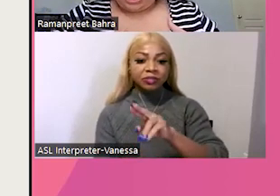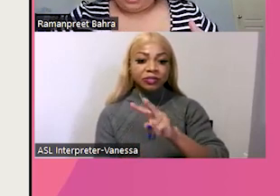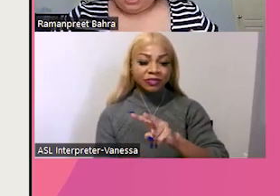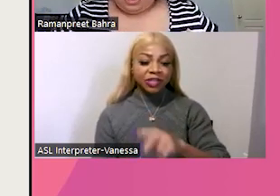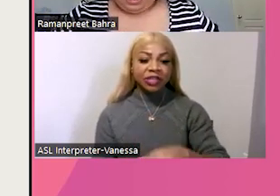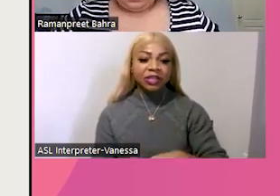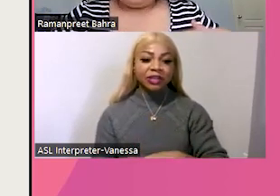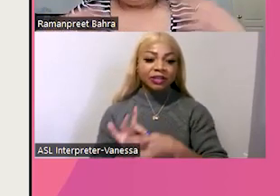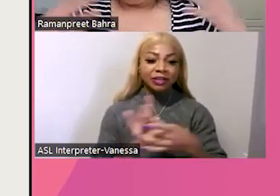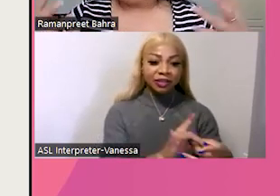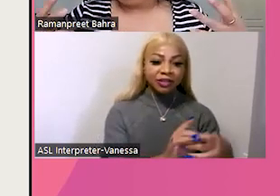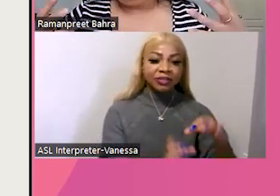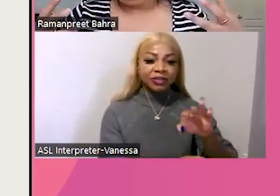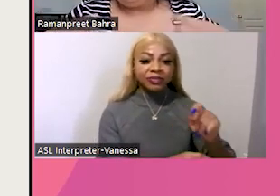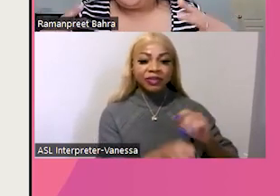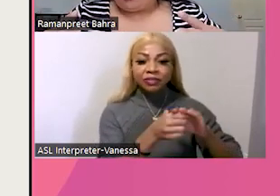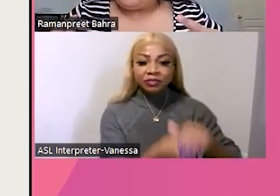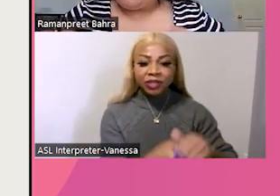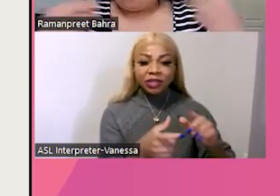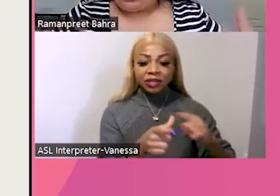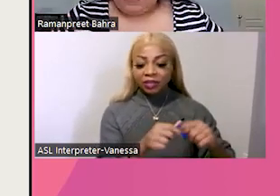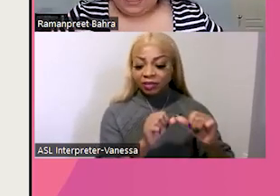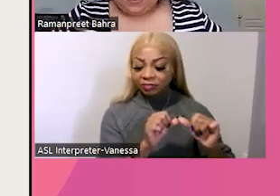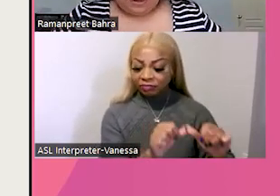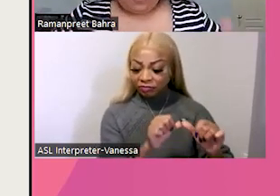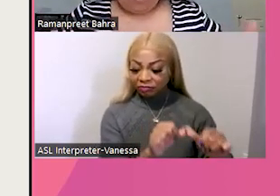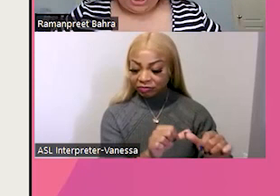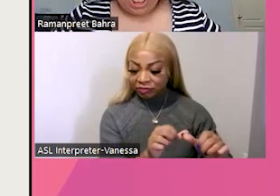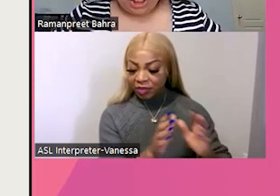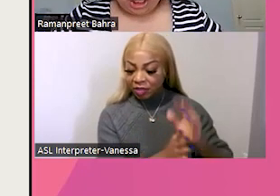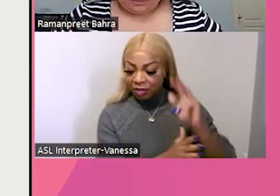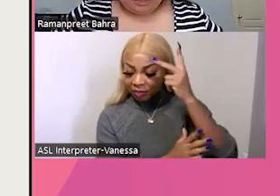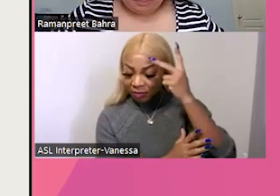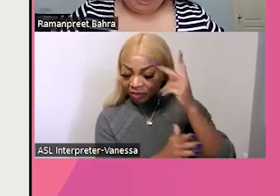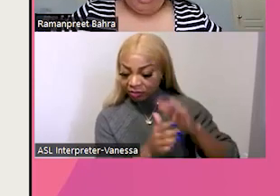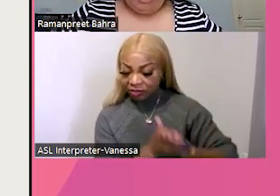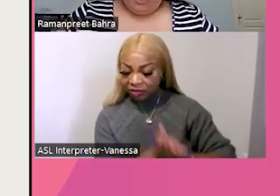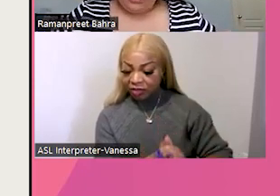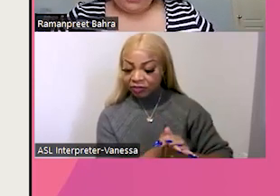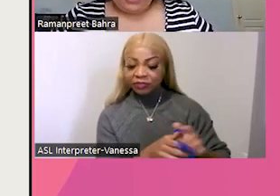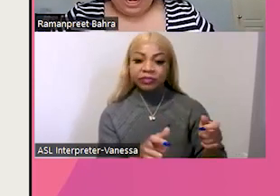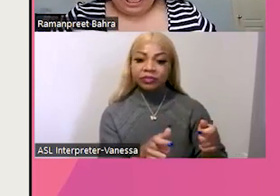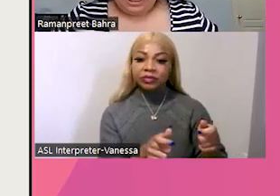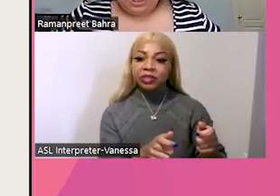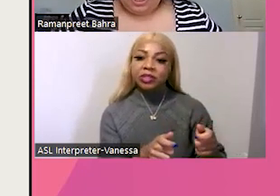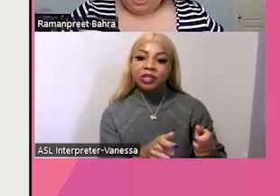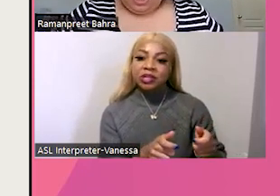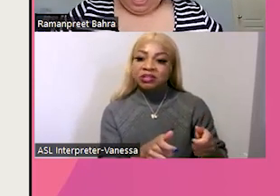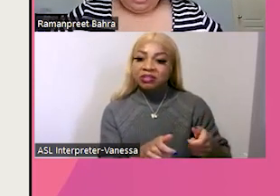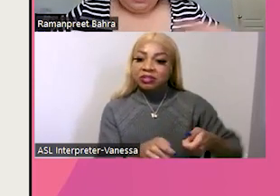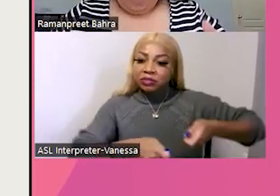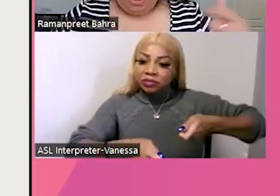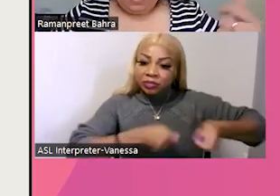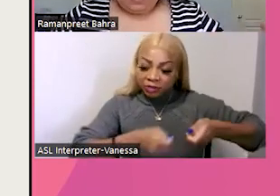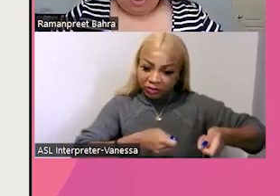questions de violence conjugale à l'intime aussi particulièrement. Et il y a une politique de dominance